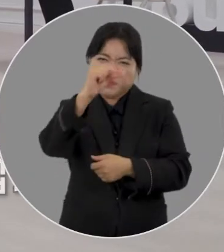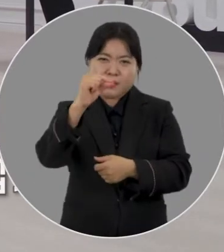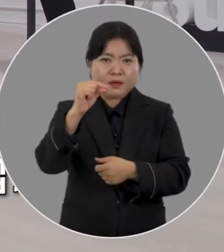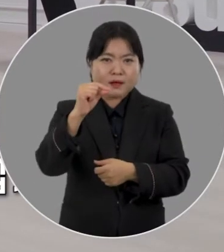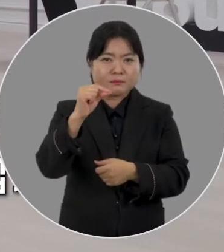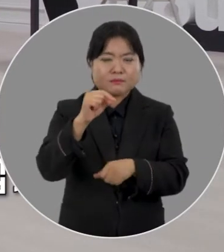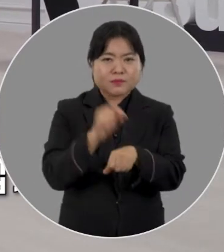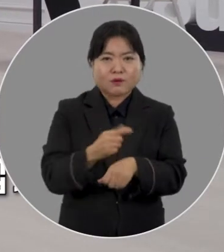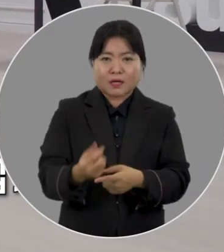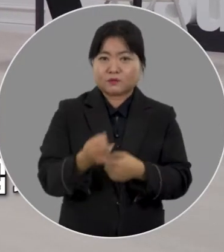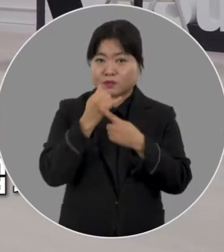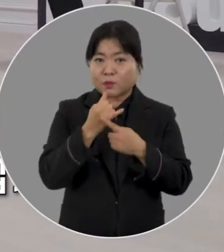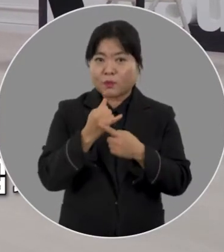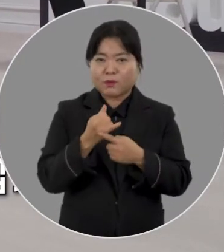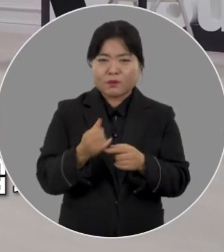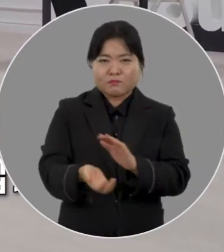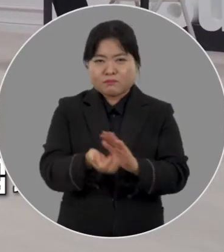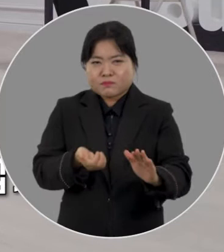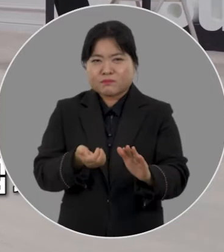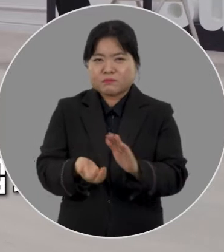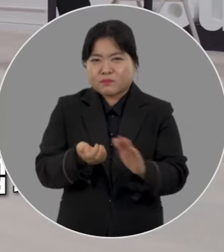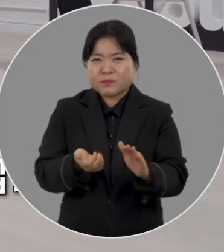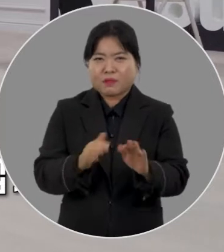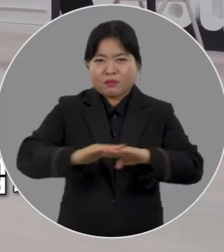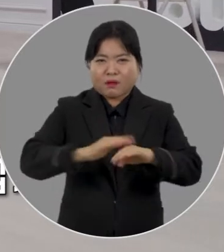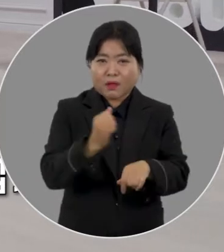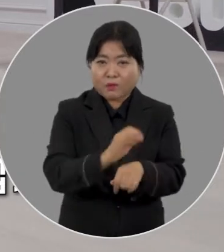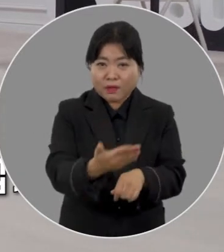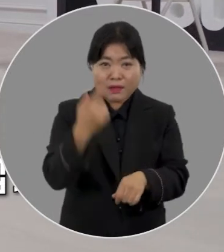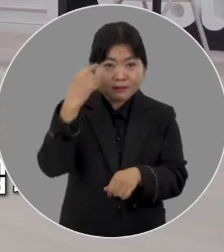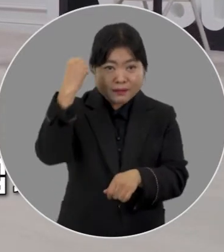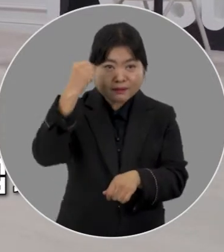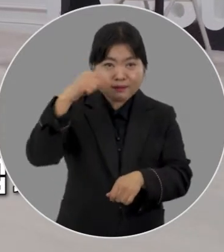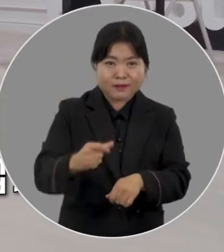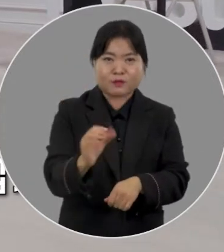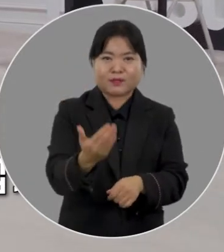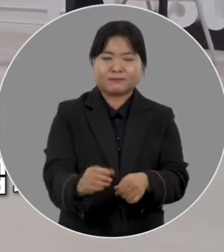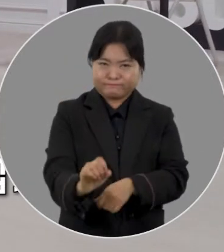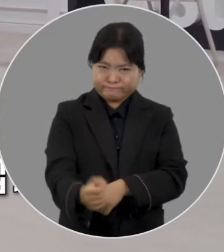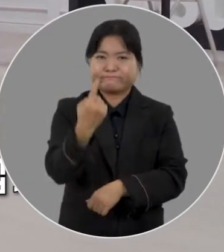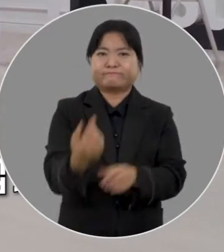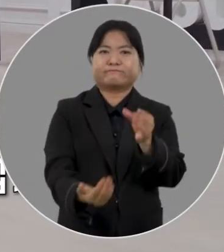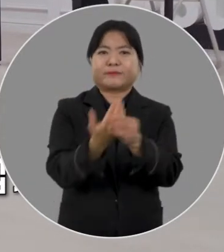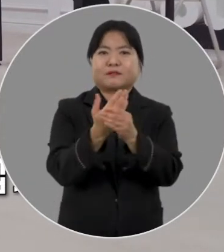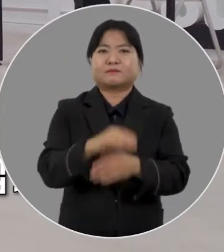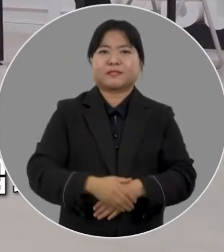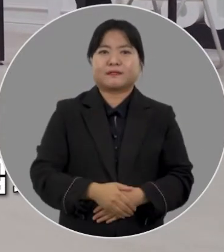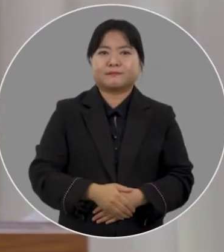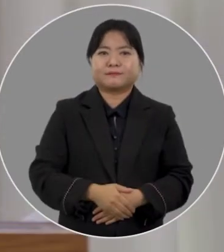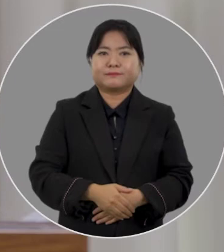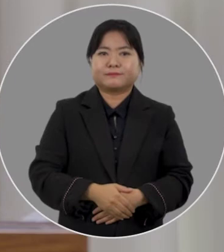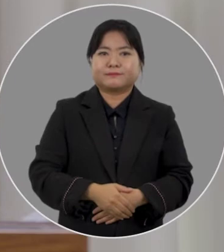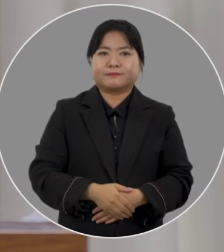민감성을 가지고 있고 더 선제적인 대응을 해야 된다라고 하는 것이 이제 자리 잡게 된 계기가 된 사건이라고도 할 수 있을 것